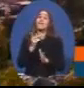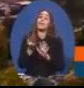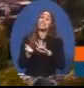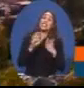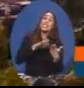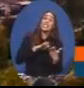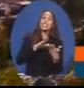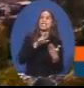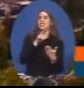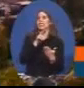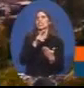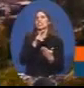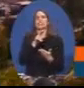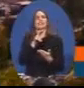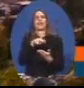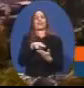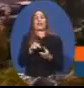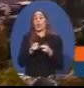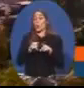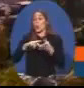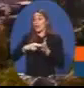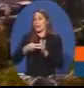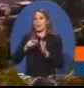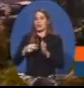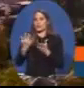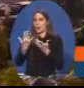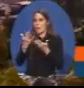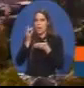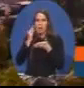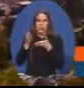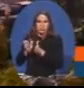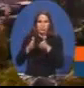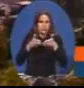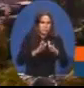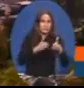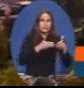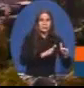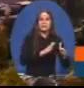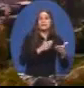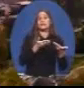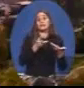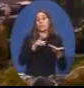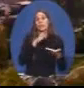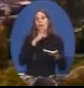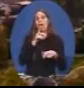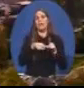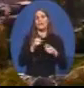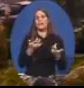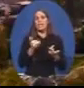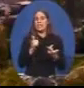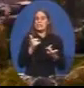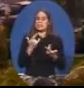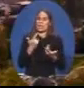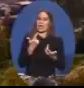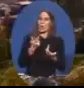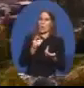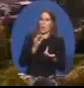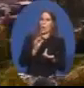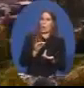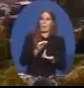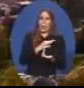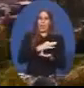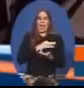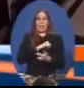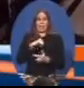שני, כשיש באותו חדר מספר יולדות, או מספר חולים, יש בעיה עם זה, זה בהחלט מכביד ופוגע